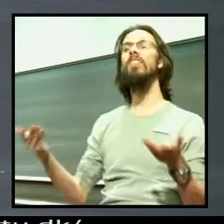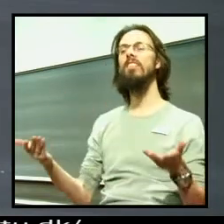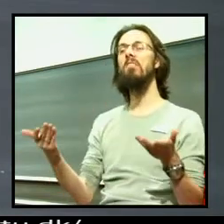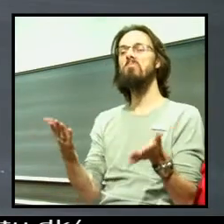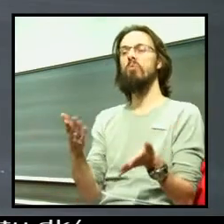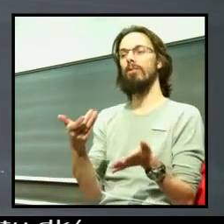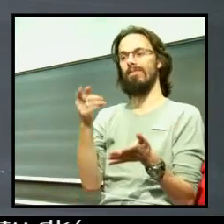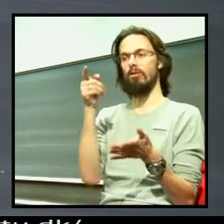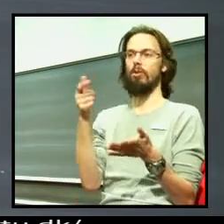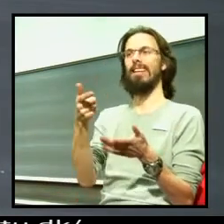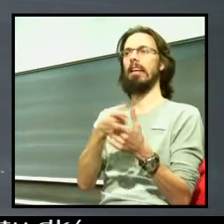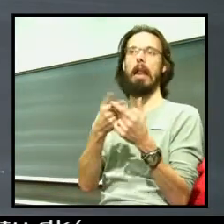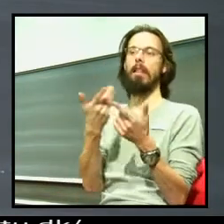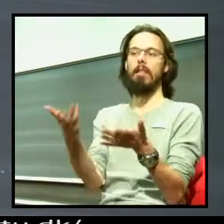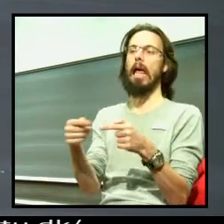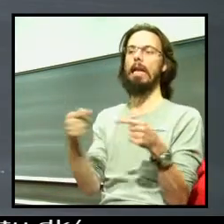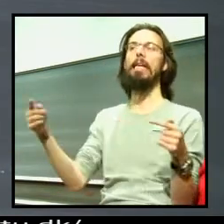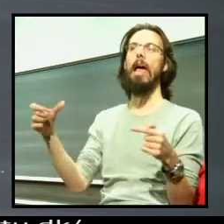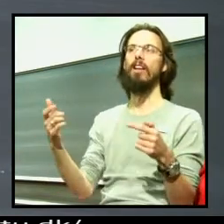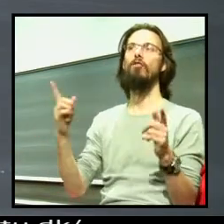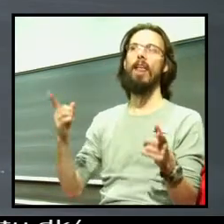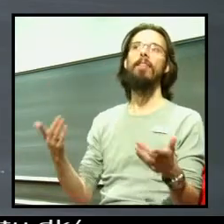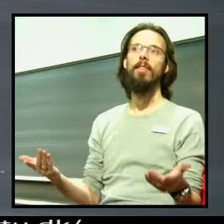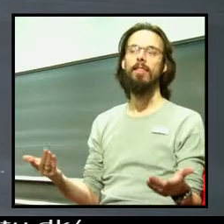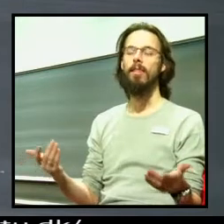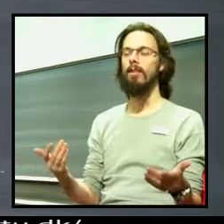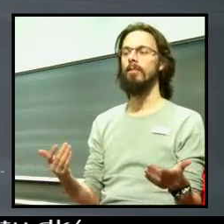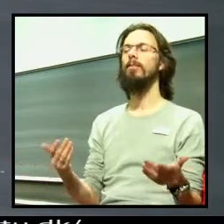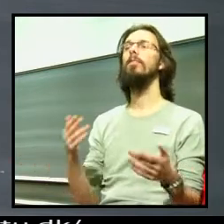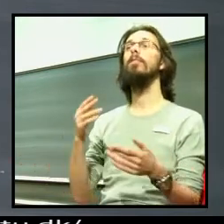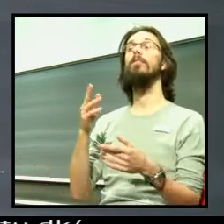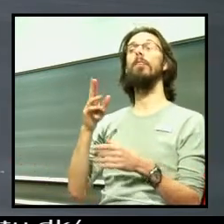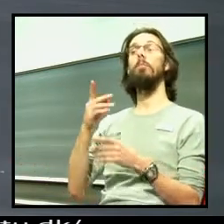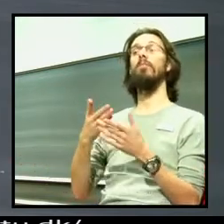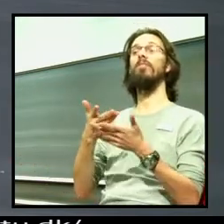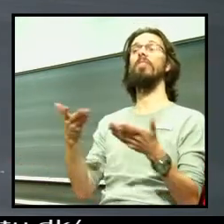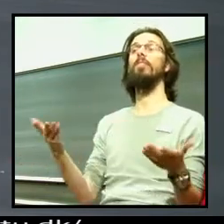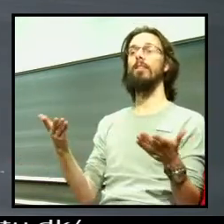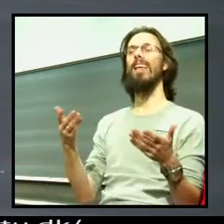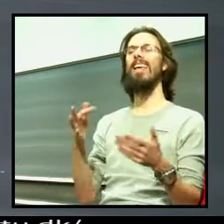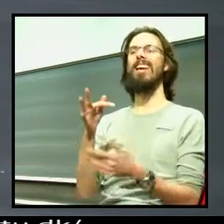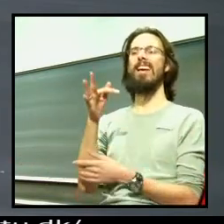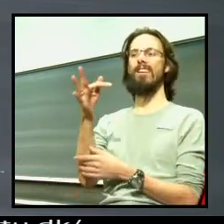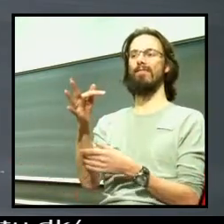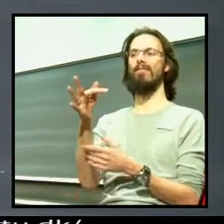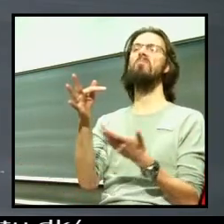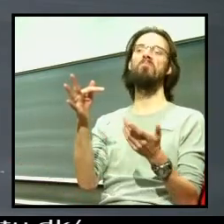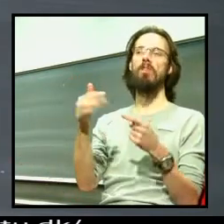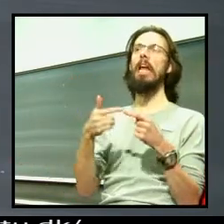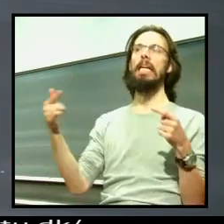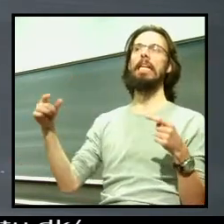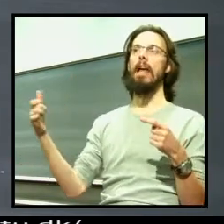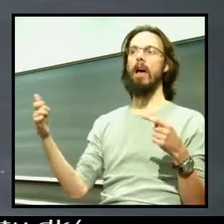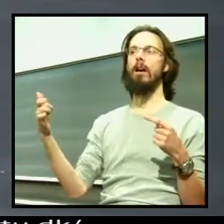lineært? Så nu vil vi vise, at f er lineær. Og der er